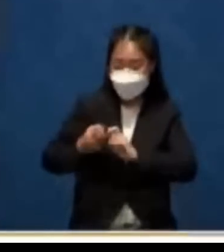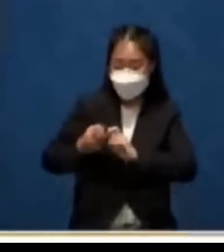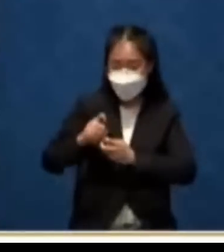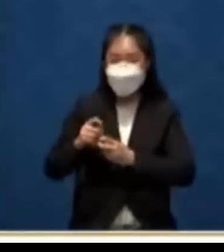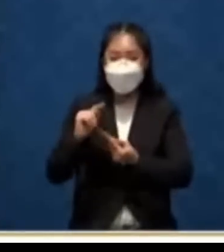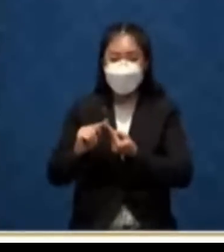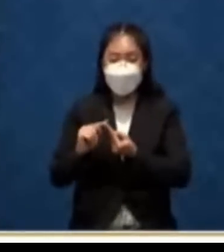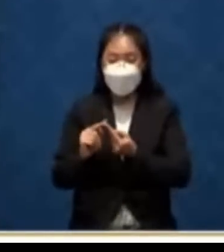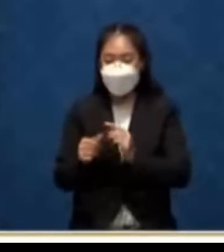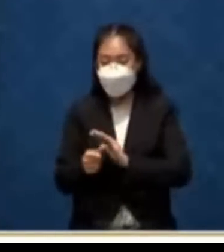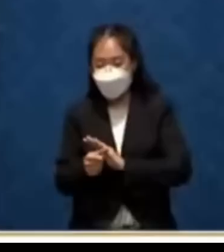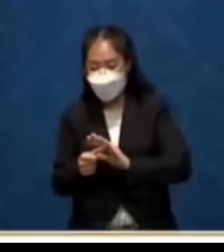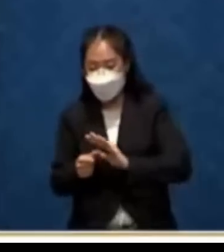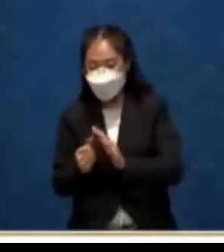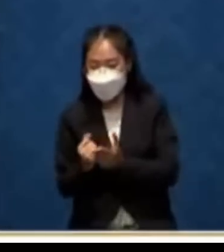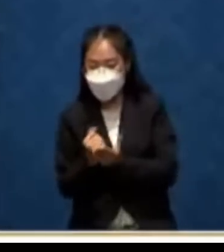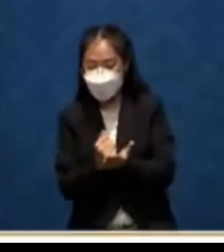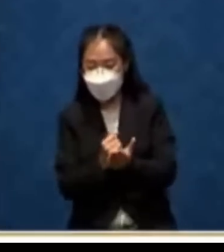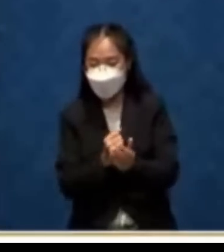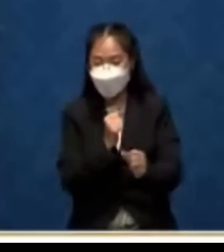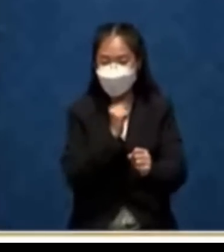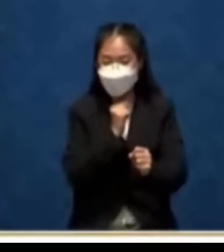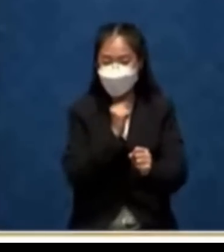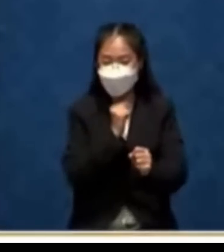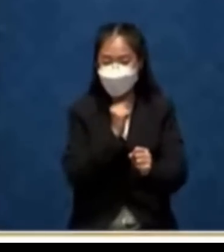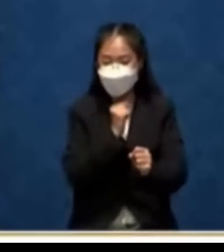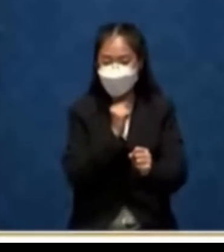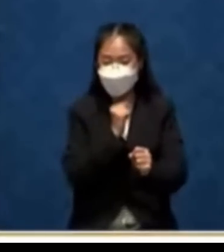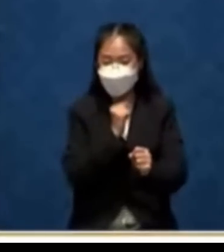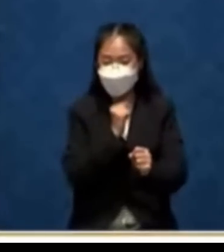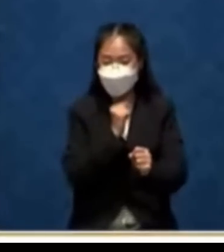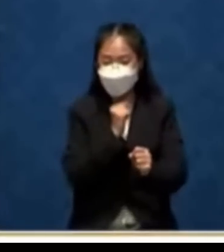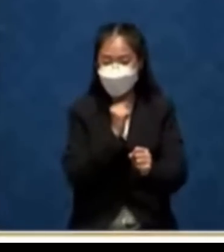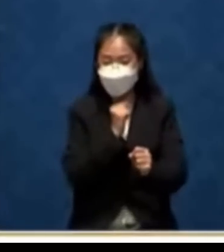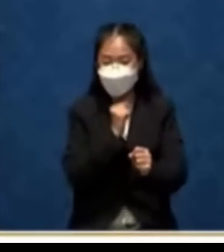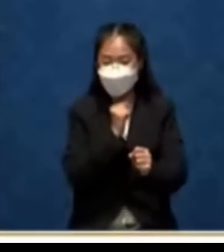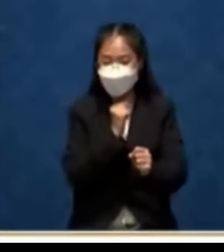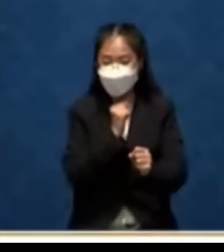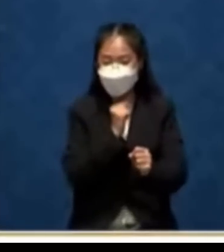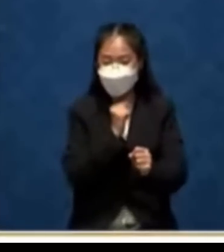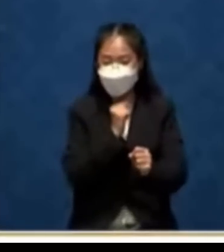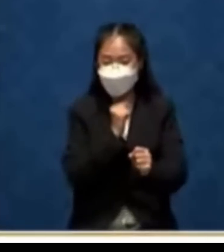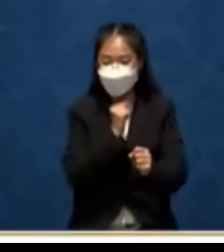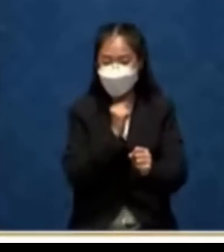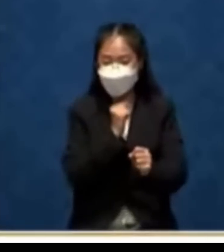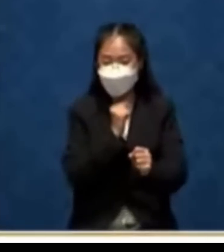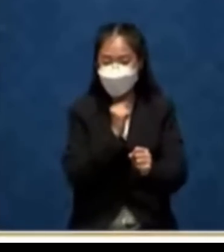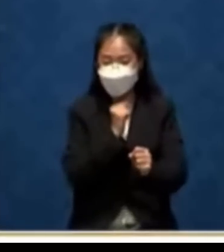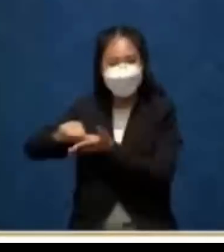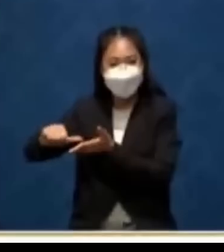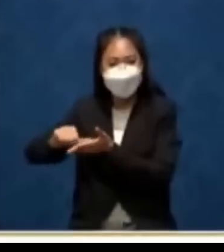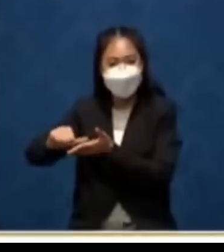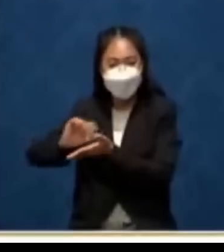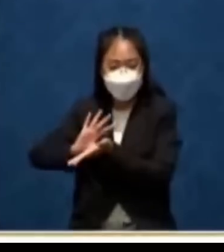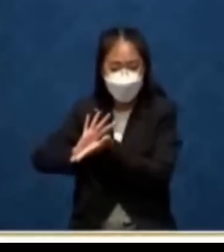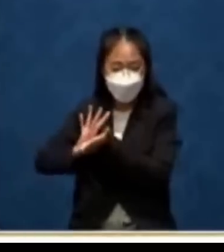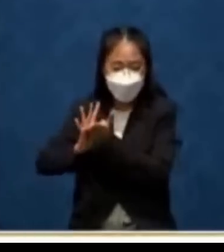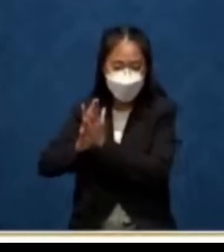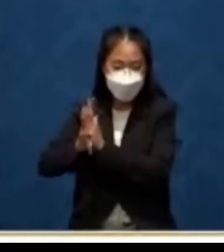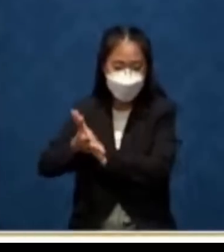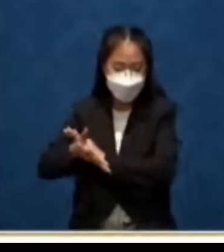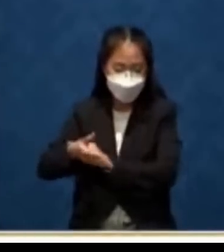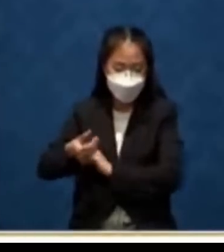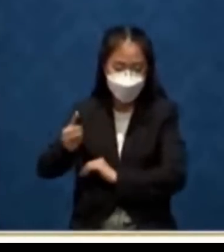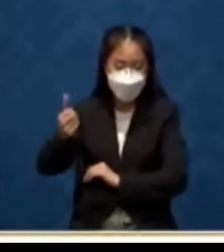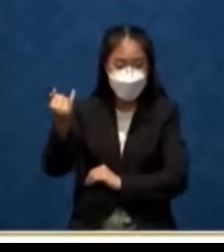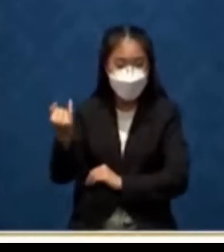ซ่อนและทุบทำลายพยานหลักฐานต่างๆที่มีนัยสำคัญต่อคดีจนอาจเปลี่ยนจากชนะให้กล